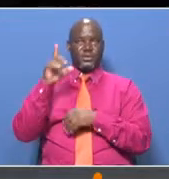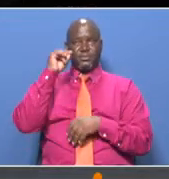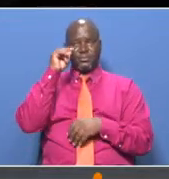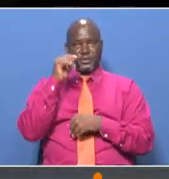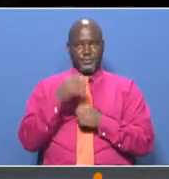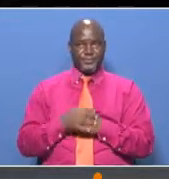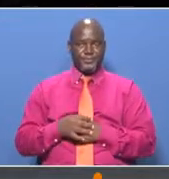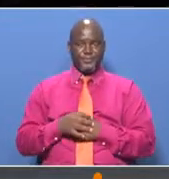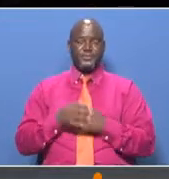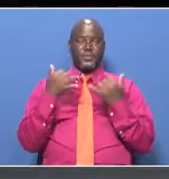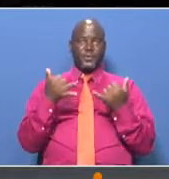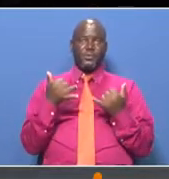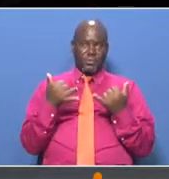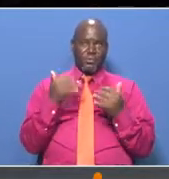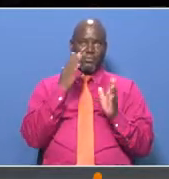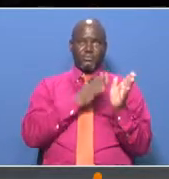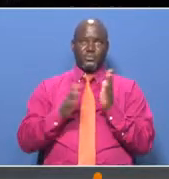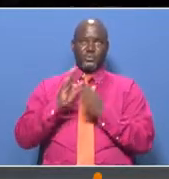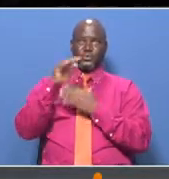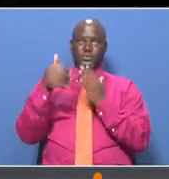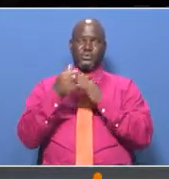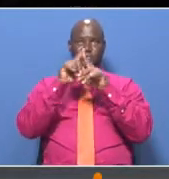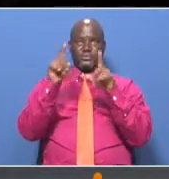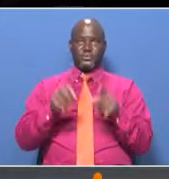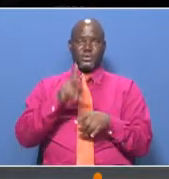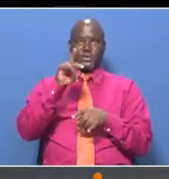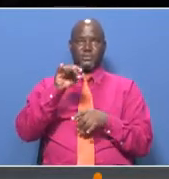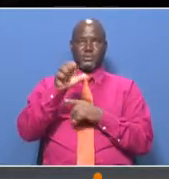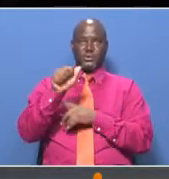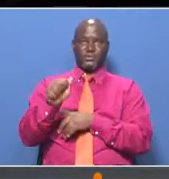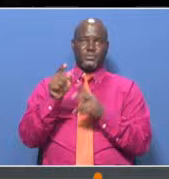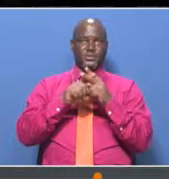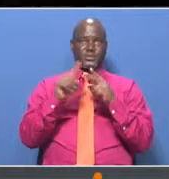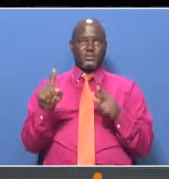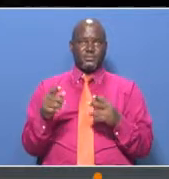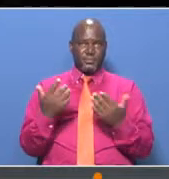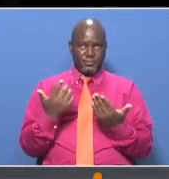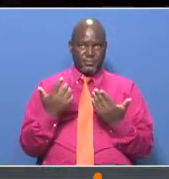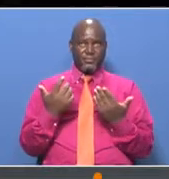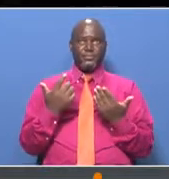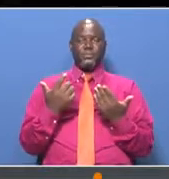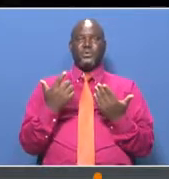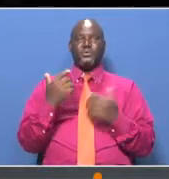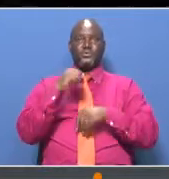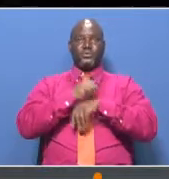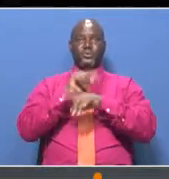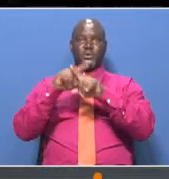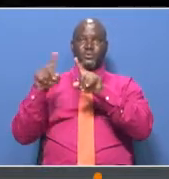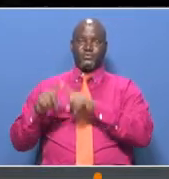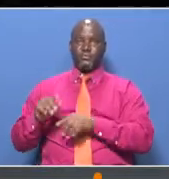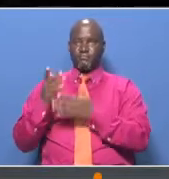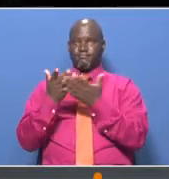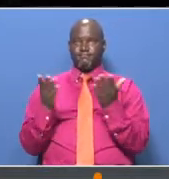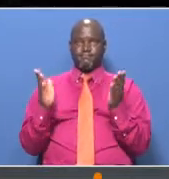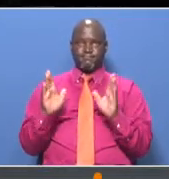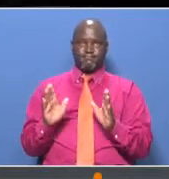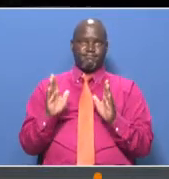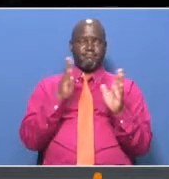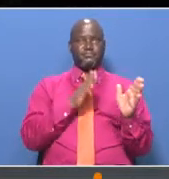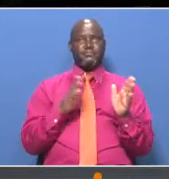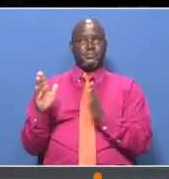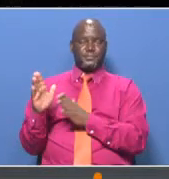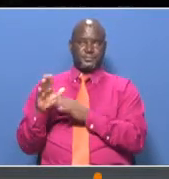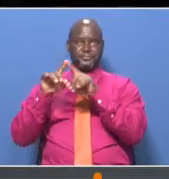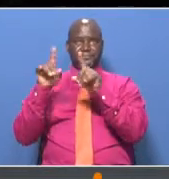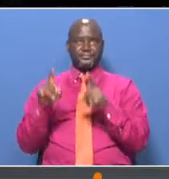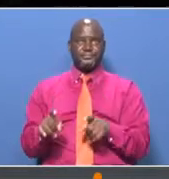Mombasa. Na mtazamaji, basi maandalizi yote ya mtihani wa KPSEA yameng'oa nanga nchini, huku shule mbalimbali mtazamaji zikijiandaa kwa mtihani